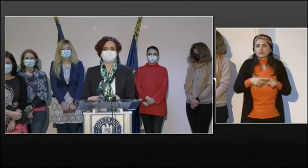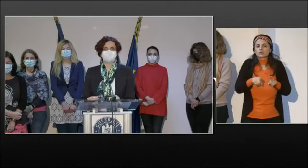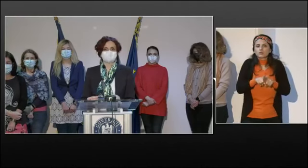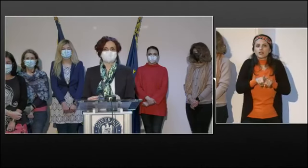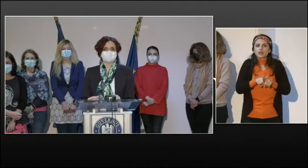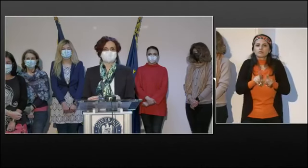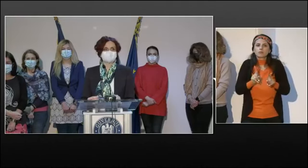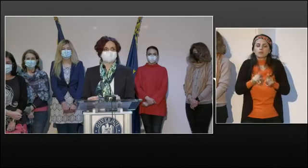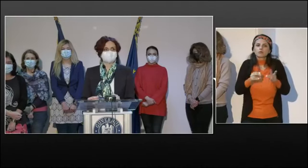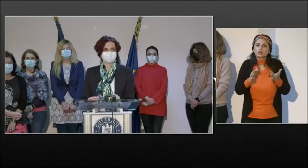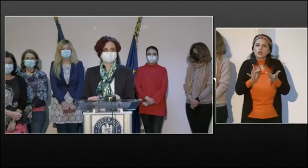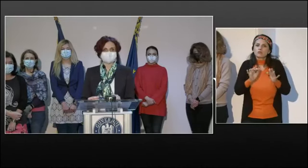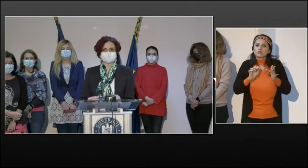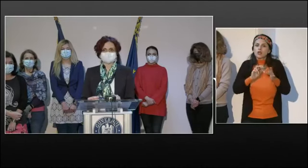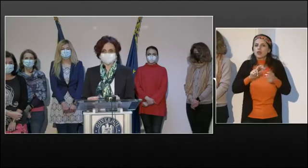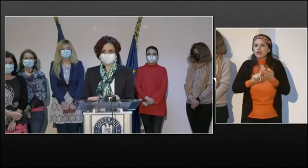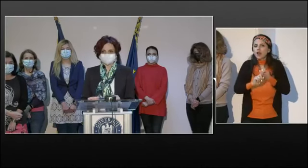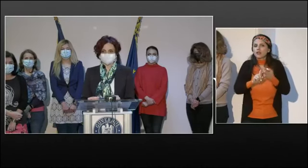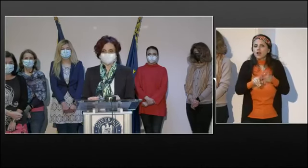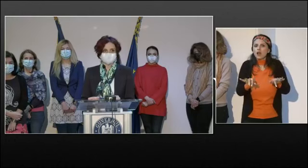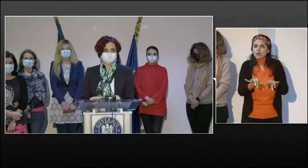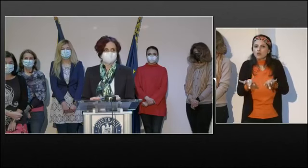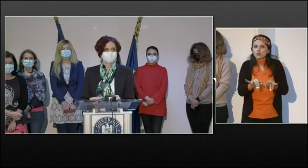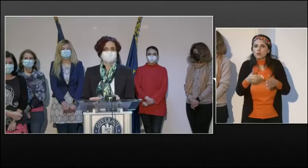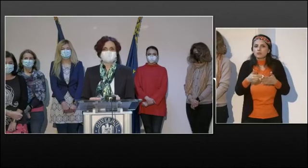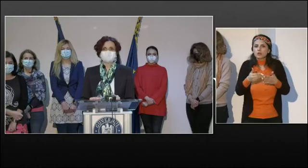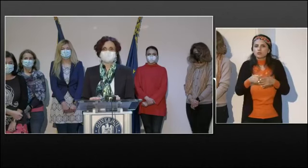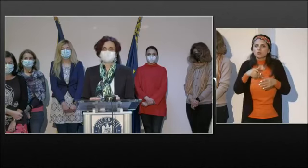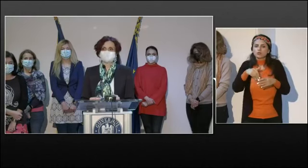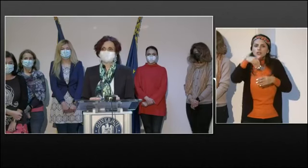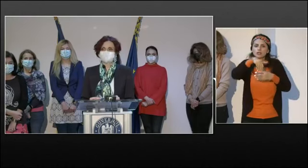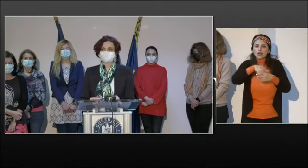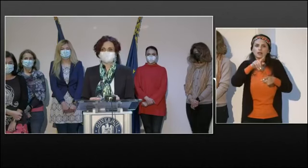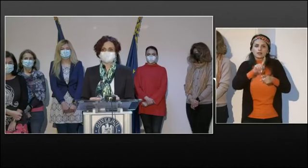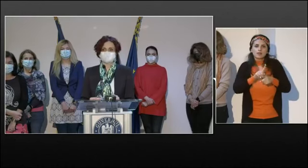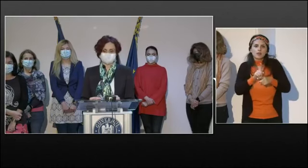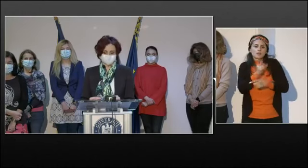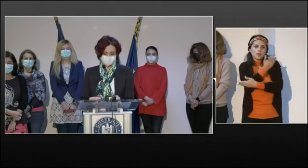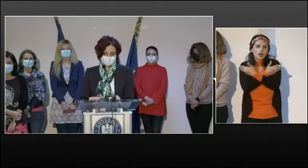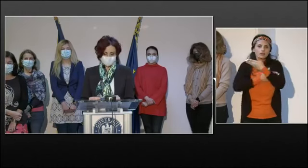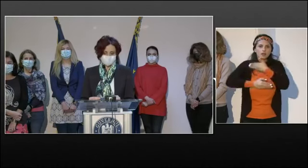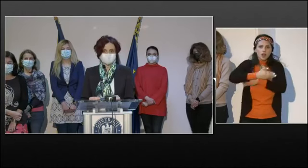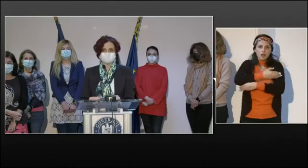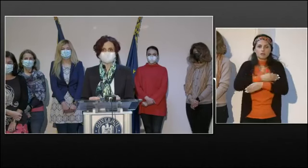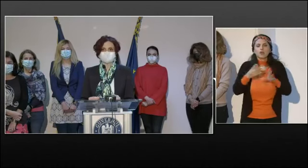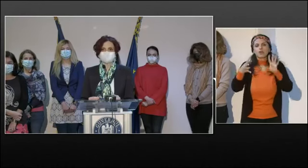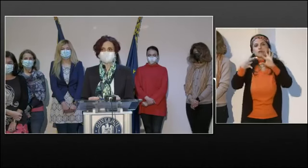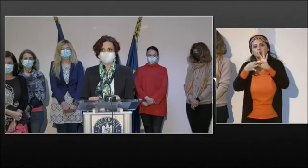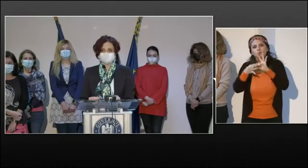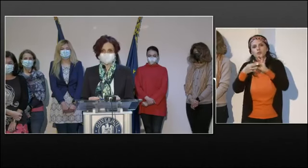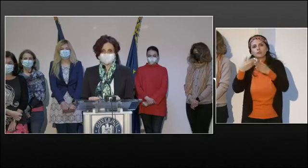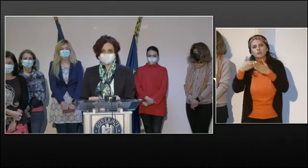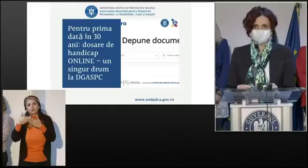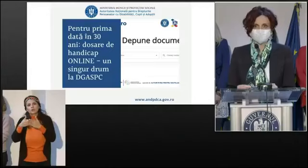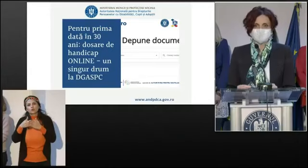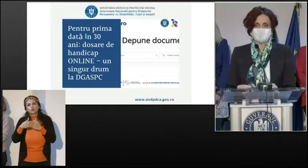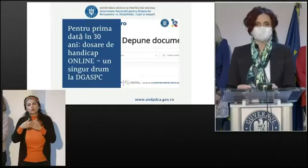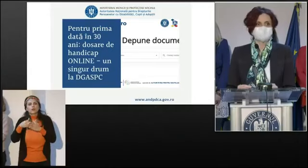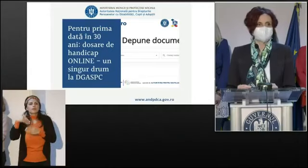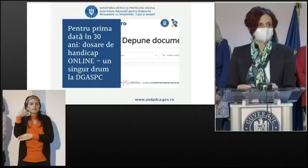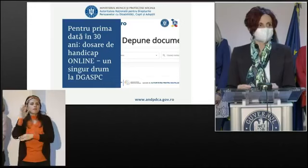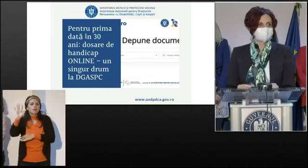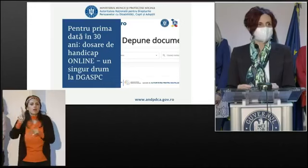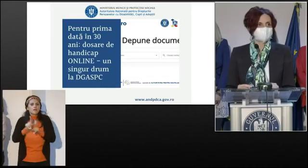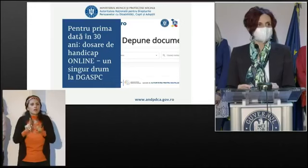procesului de încadrare în grad de handicap împreună cu partenerii noștrii de la agenția română pentru digitalizare